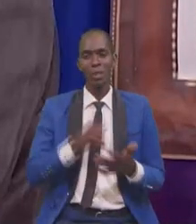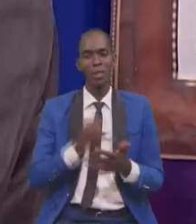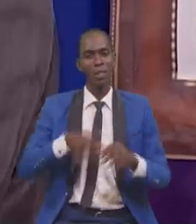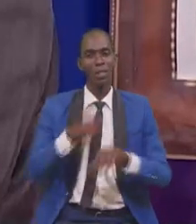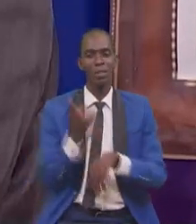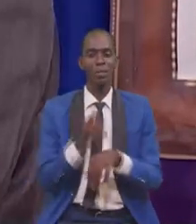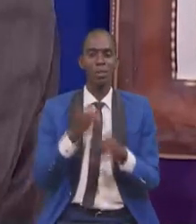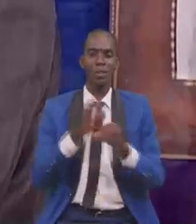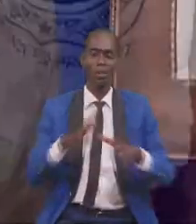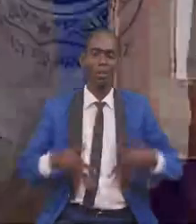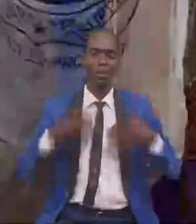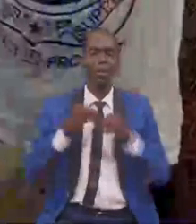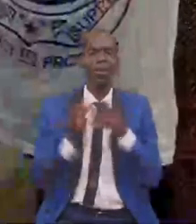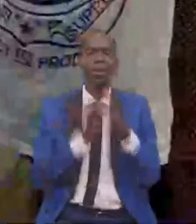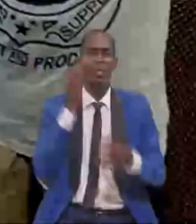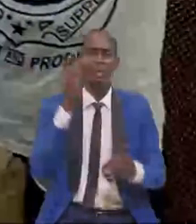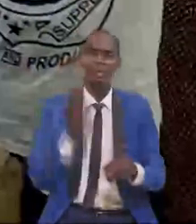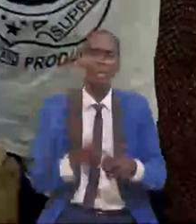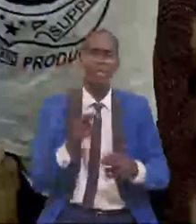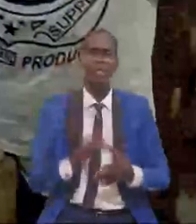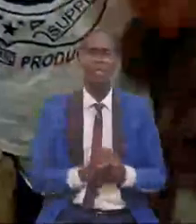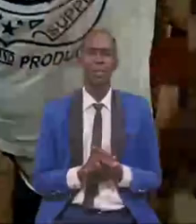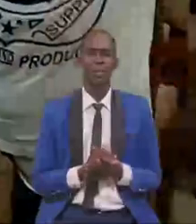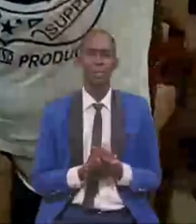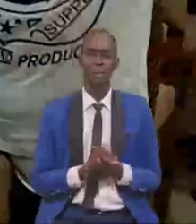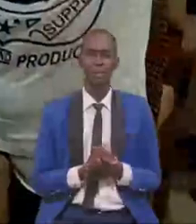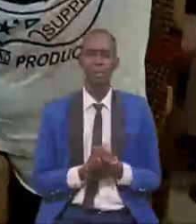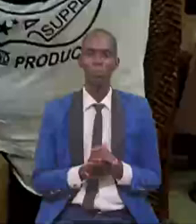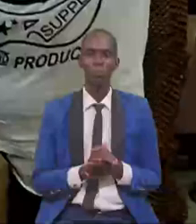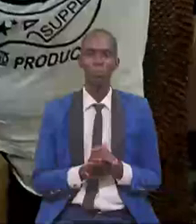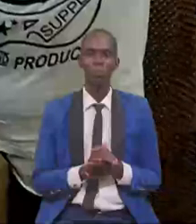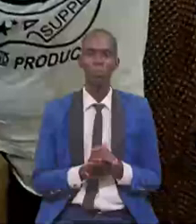Que cela soit confirmé dans chaque vie au nom de Jésus.